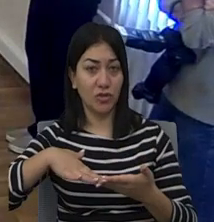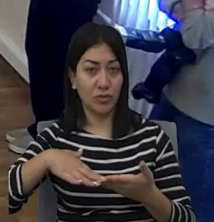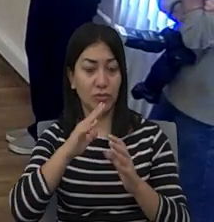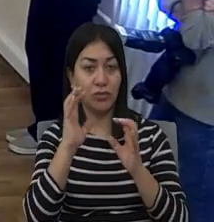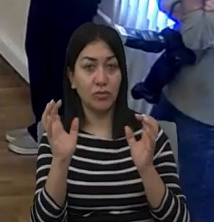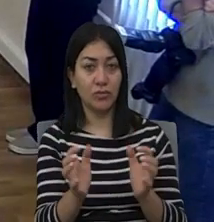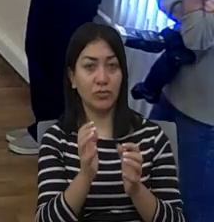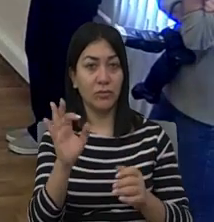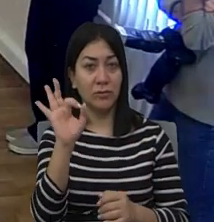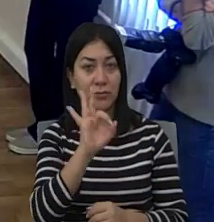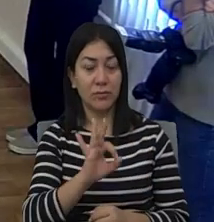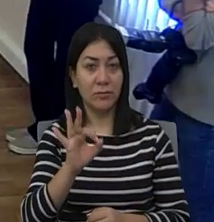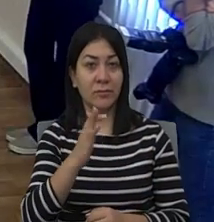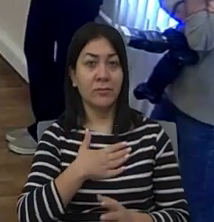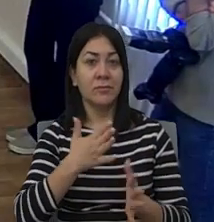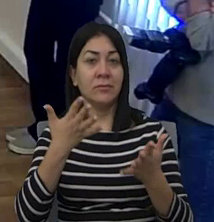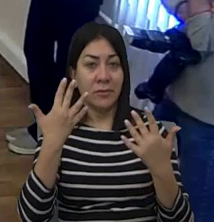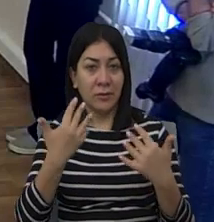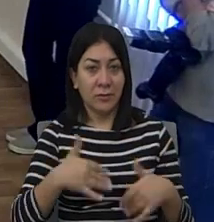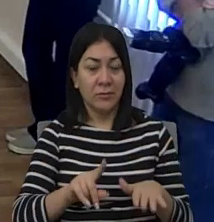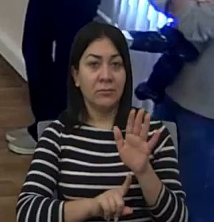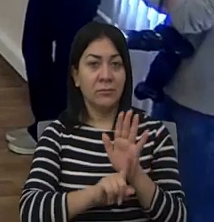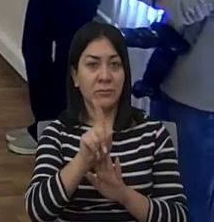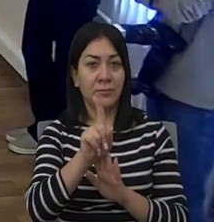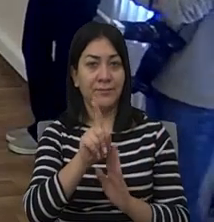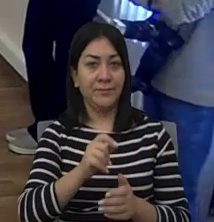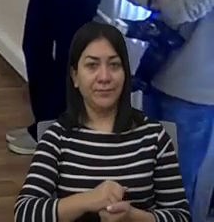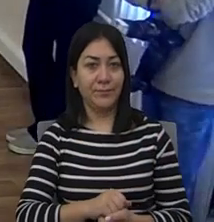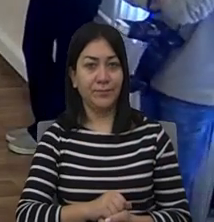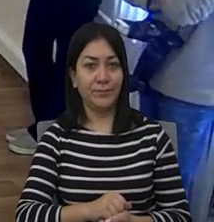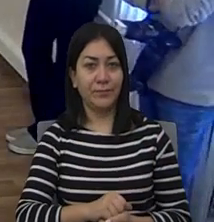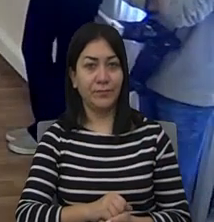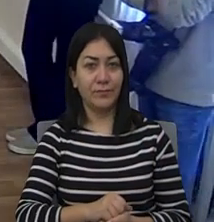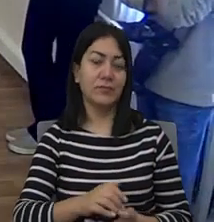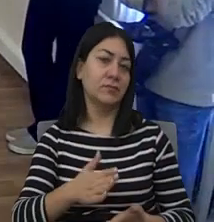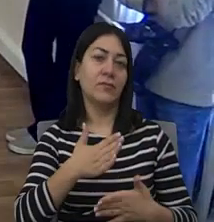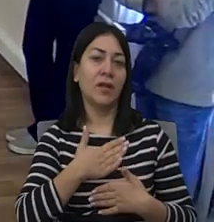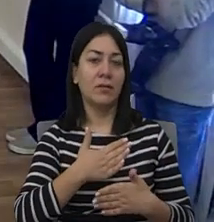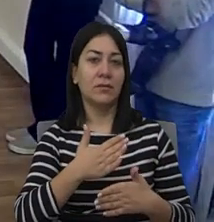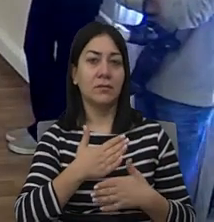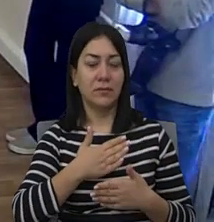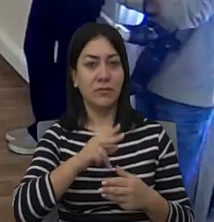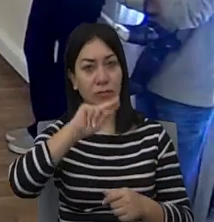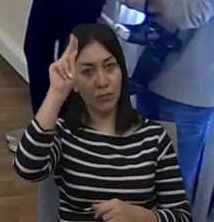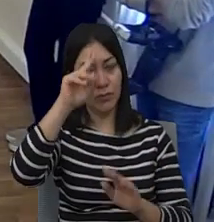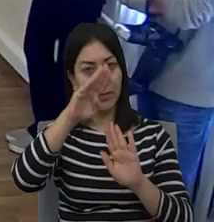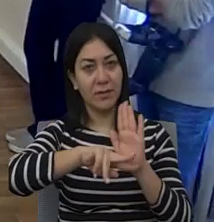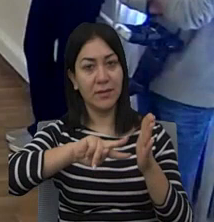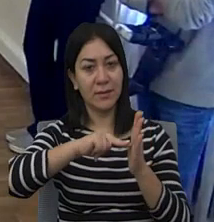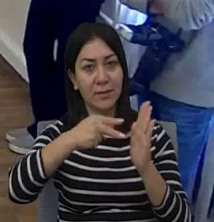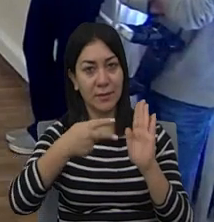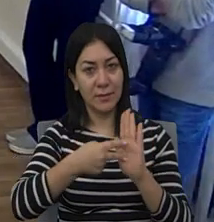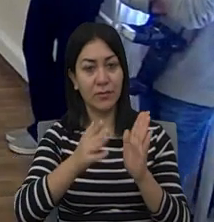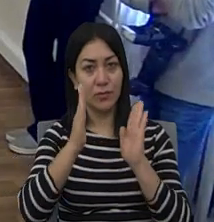ապահովելու նպատակով մենք արդեն իսկ մեկնարկել ենք ինտենսիվ ուսումնական ծրագիր, որն ուղղված